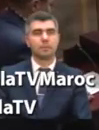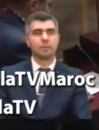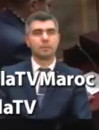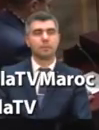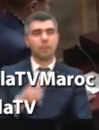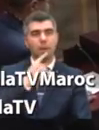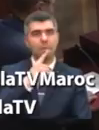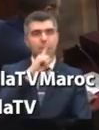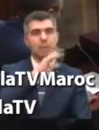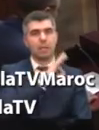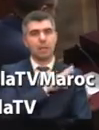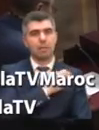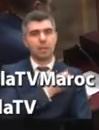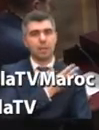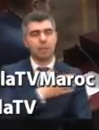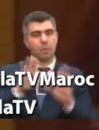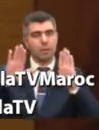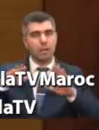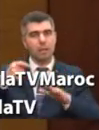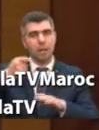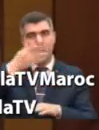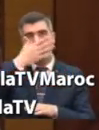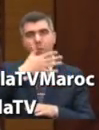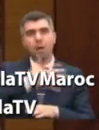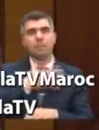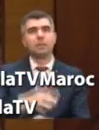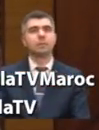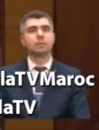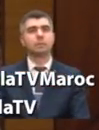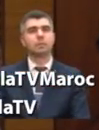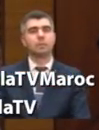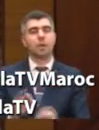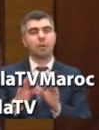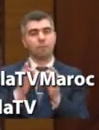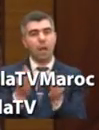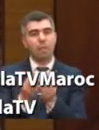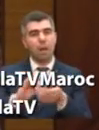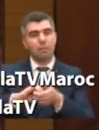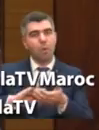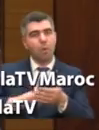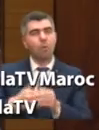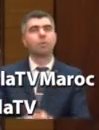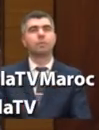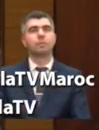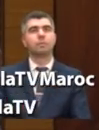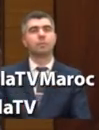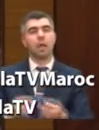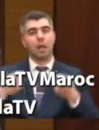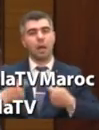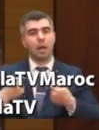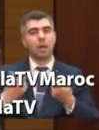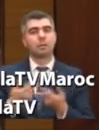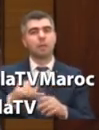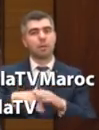بسم الله الرحمن الرحيم، والصلاة والسلام على أشرف المرسلين وعلى آله وأصحابه أجمعين. السيد الرئيس